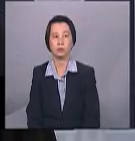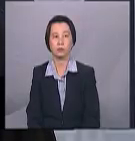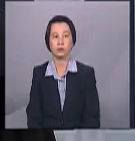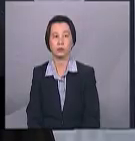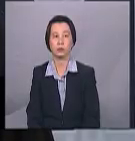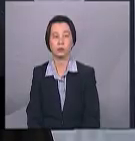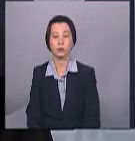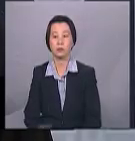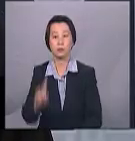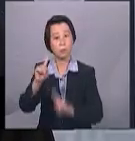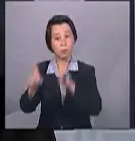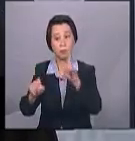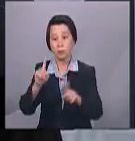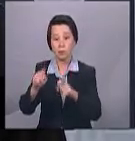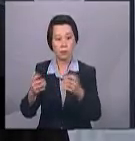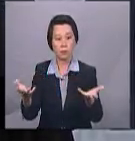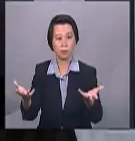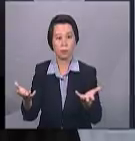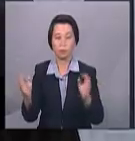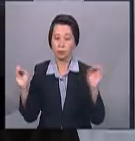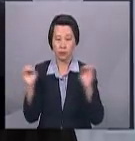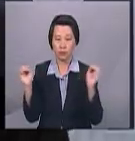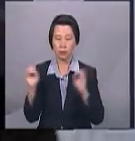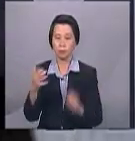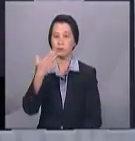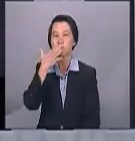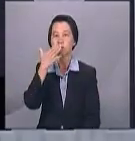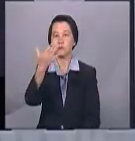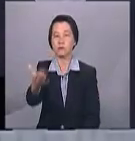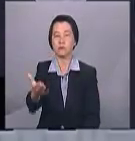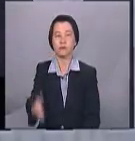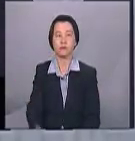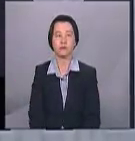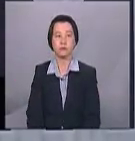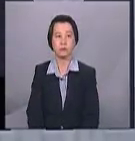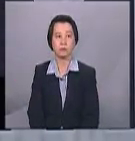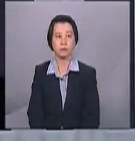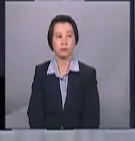Ada lagi soalan? Kalau tak ada, terima kasih. Thank you.